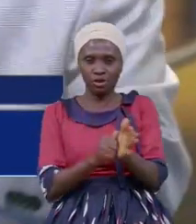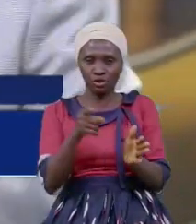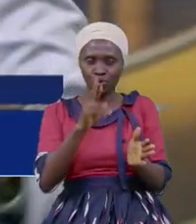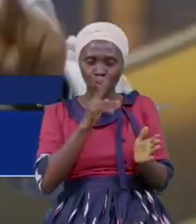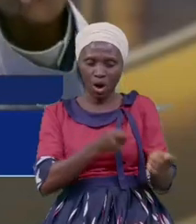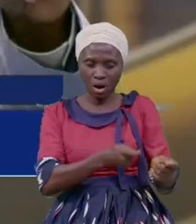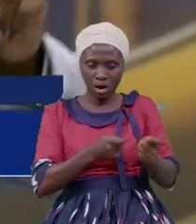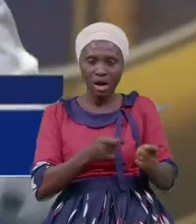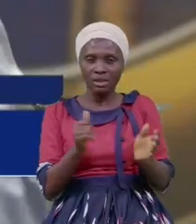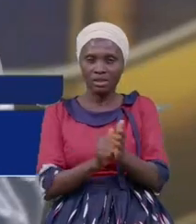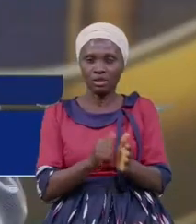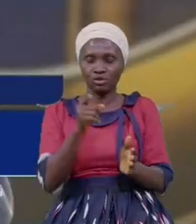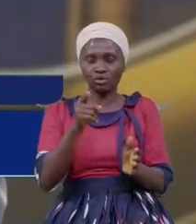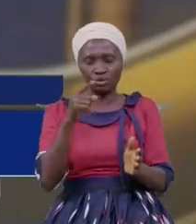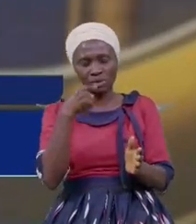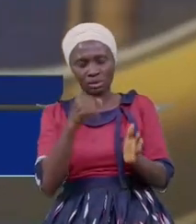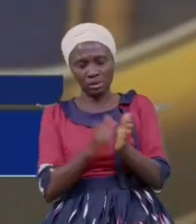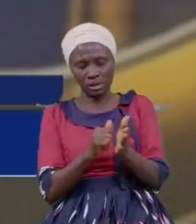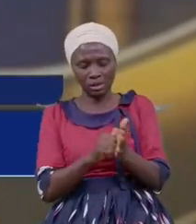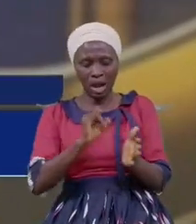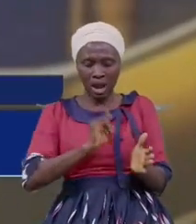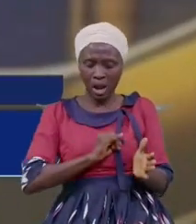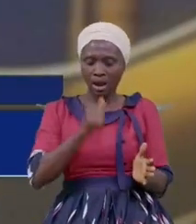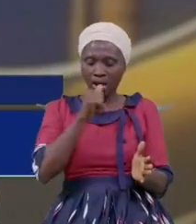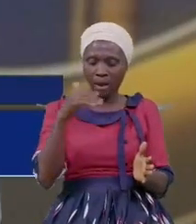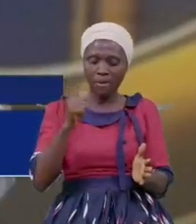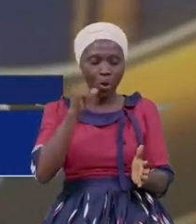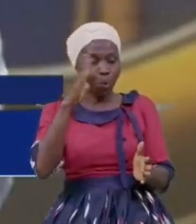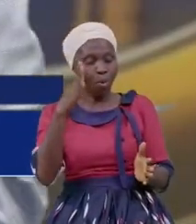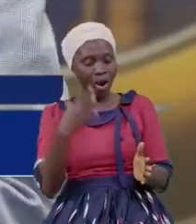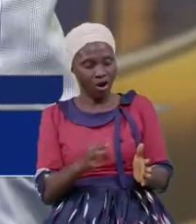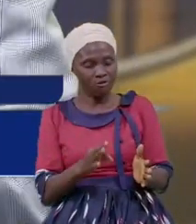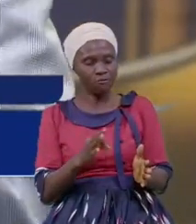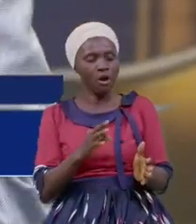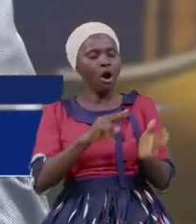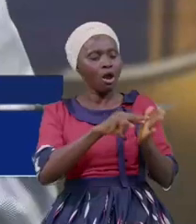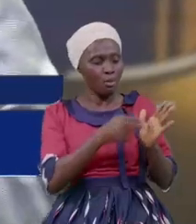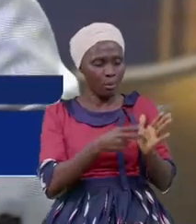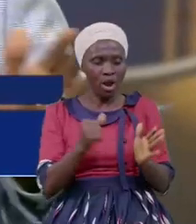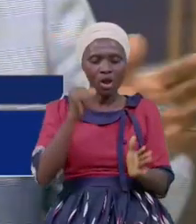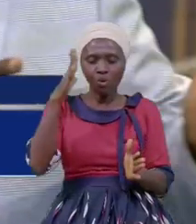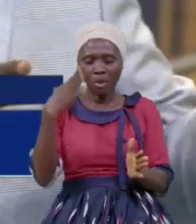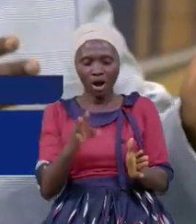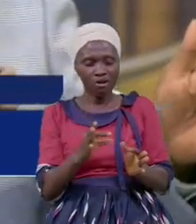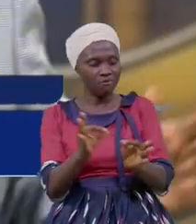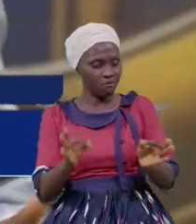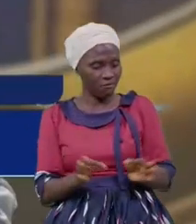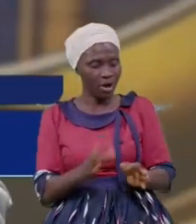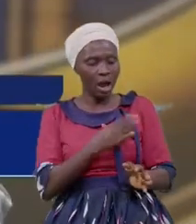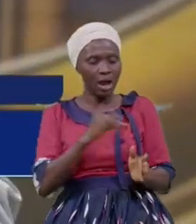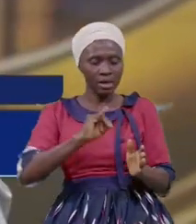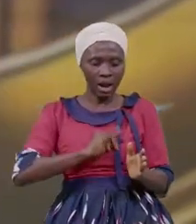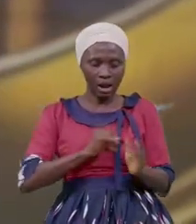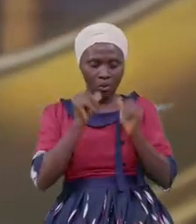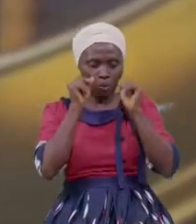d'objectif une femme de vertu une femme de valeur et